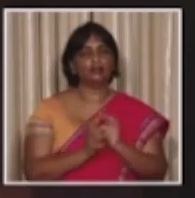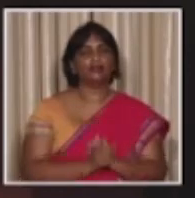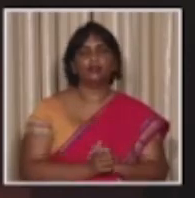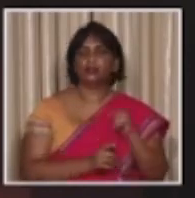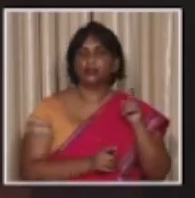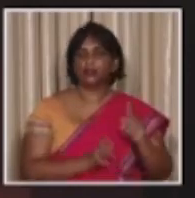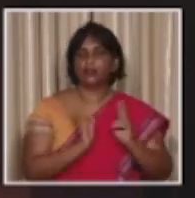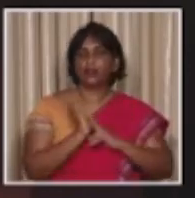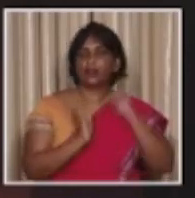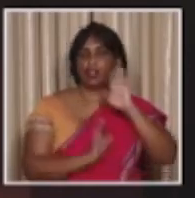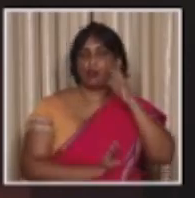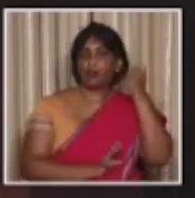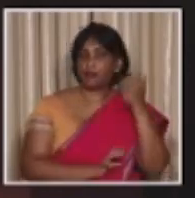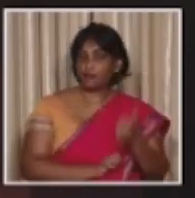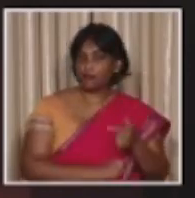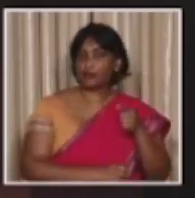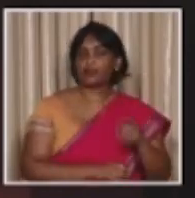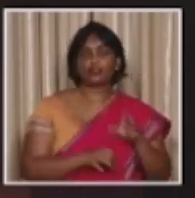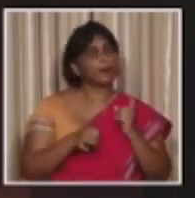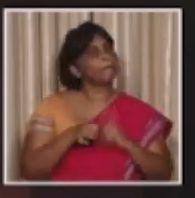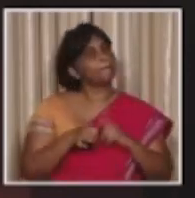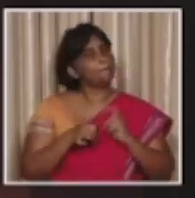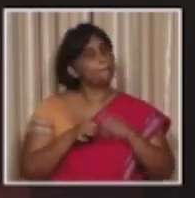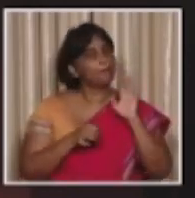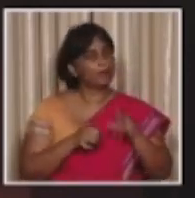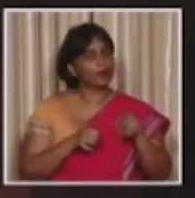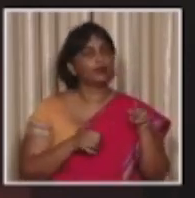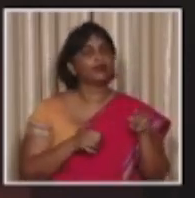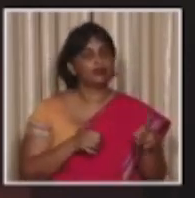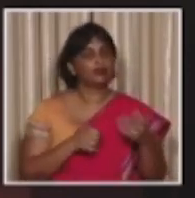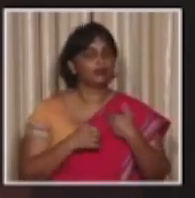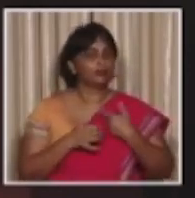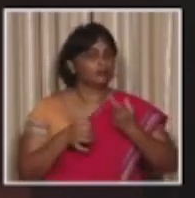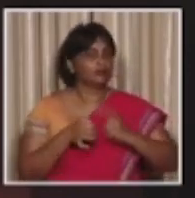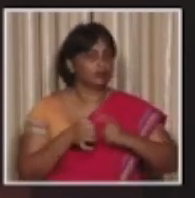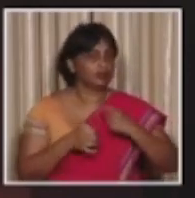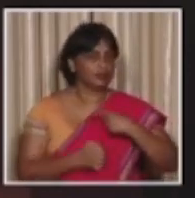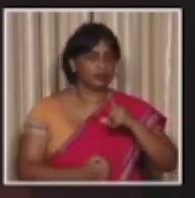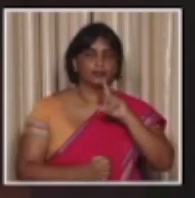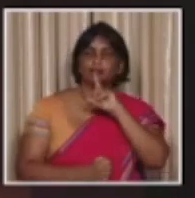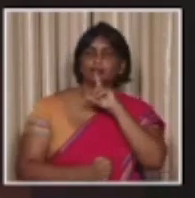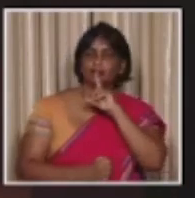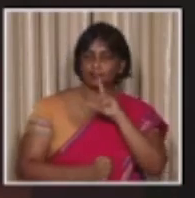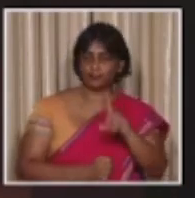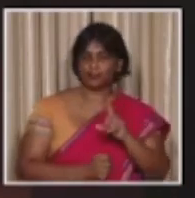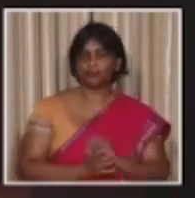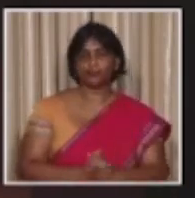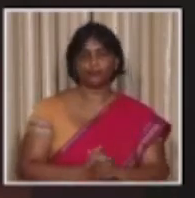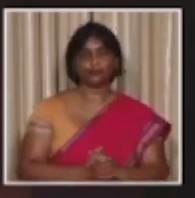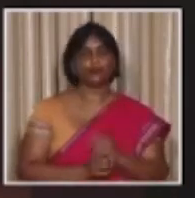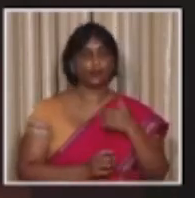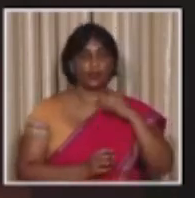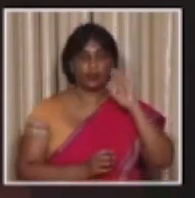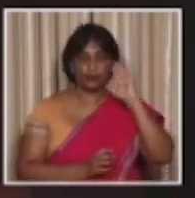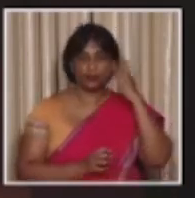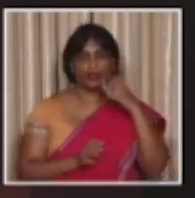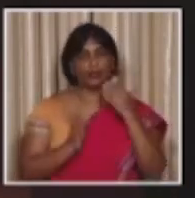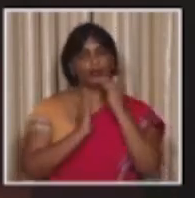එනිසා ජාතික වැදගත්කමකින් යුත් ප්‍රශ්නයක් හැටියට මම මේ ප්‍රශ්නය මතු කරන්නට බලාපොරොත්තු වෙනවා